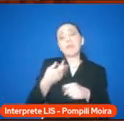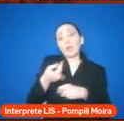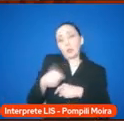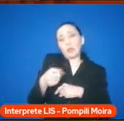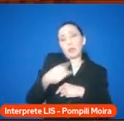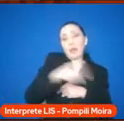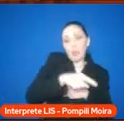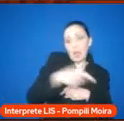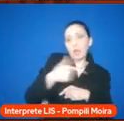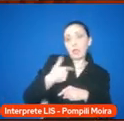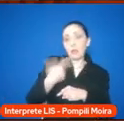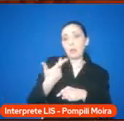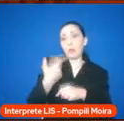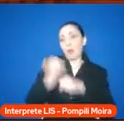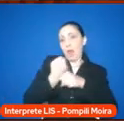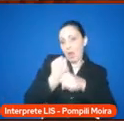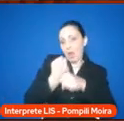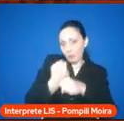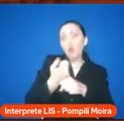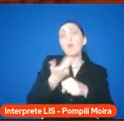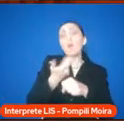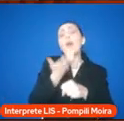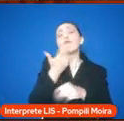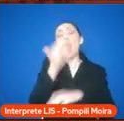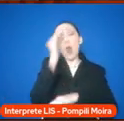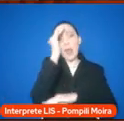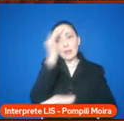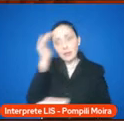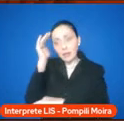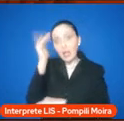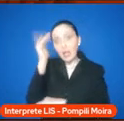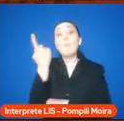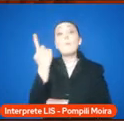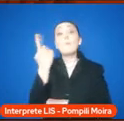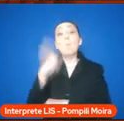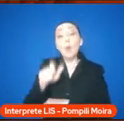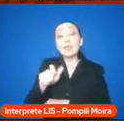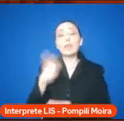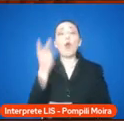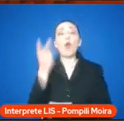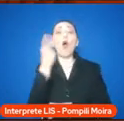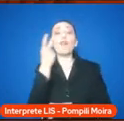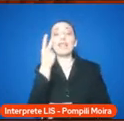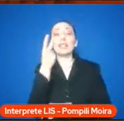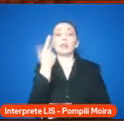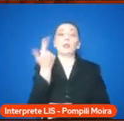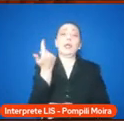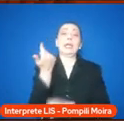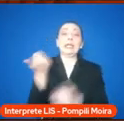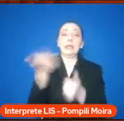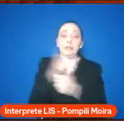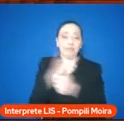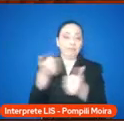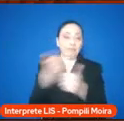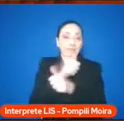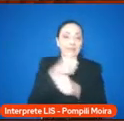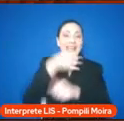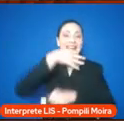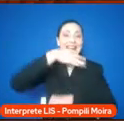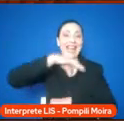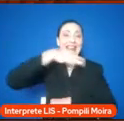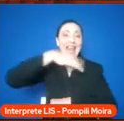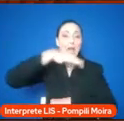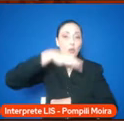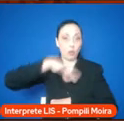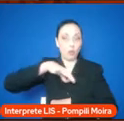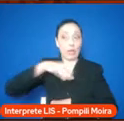perché ho visto i relatori e sono tutti di grandissimo interesse. Il fatto poi di essere rivolto ai giovani,